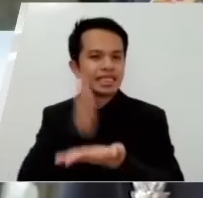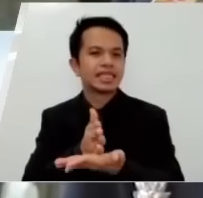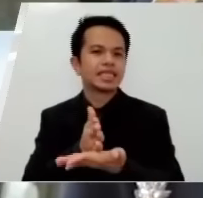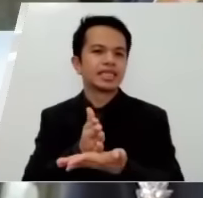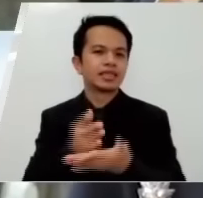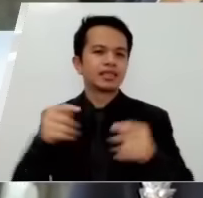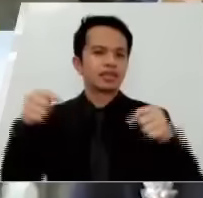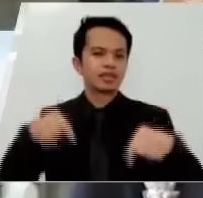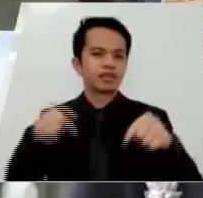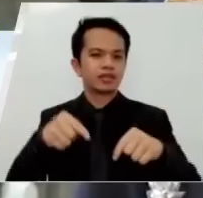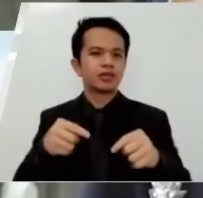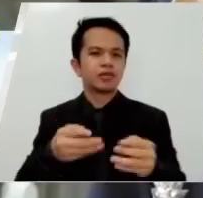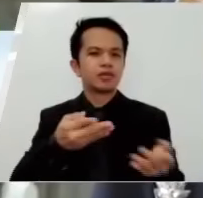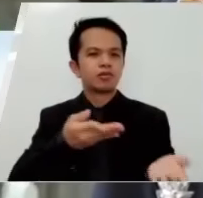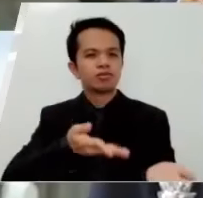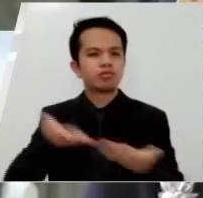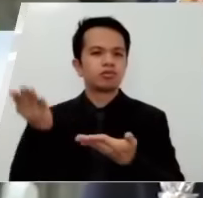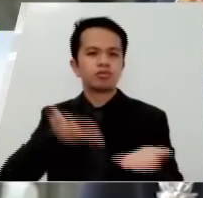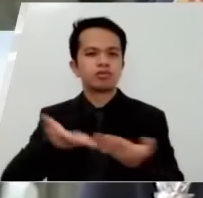pag-ship